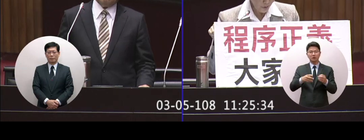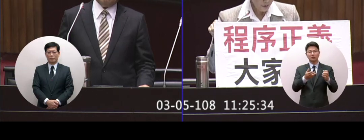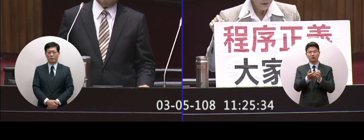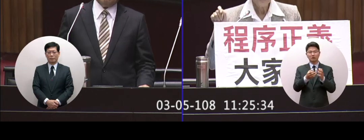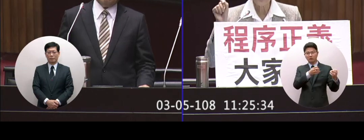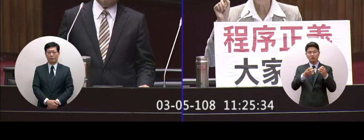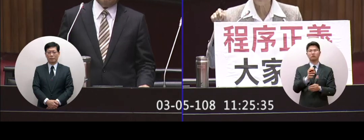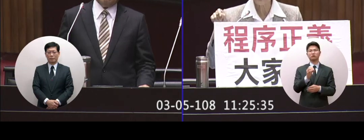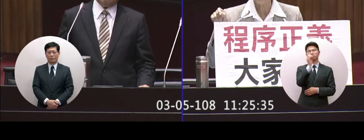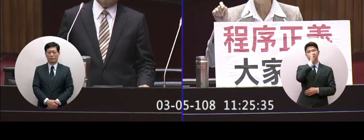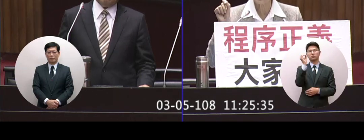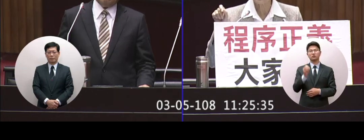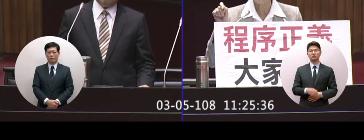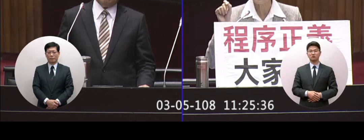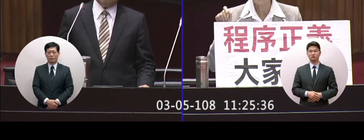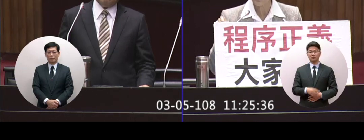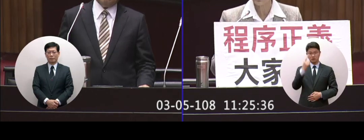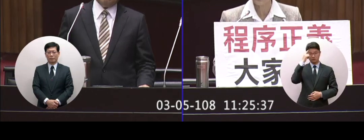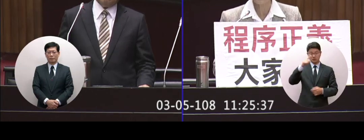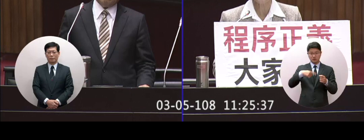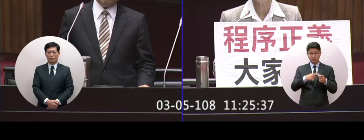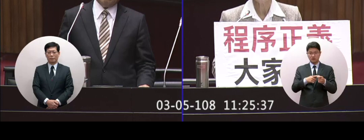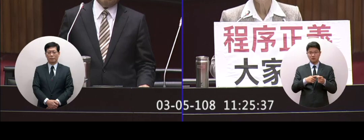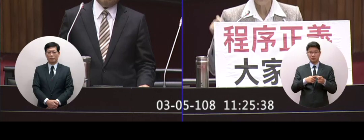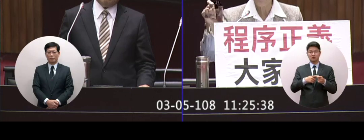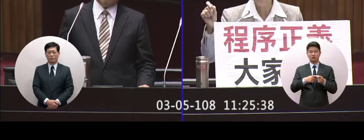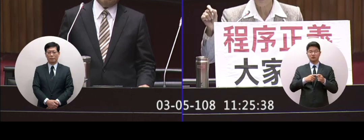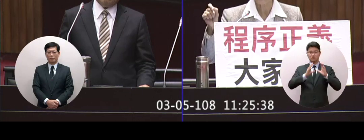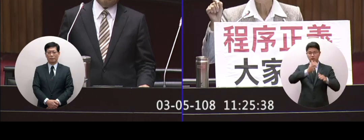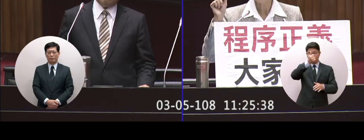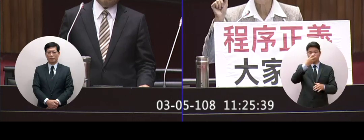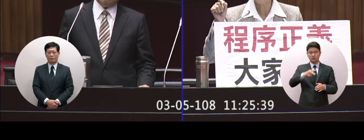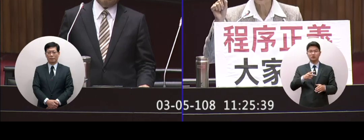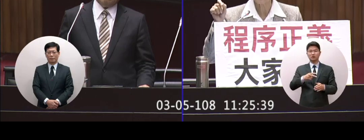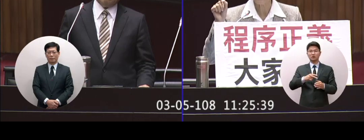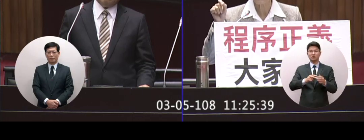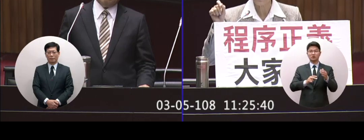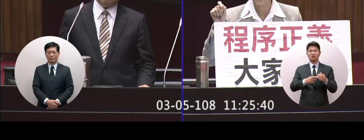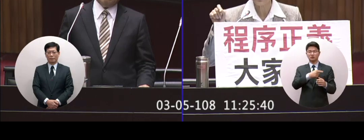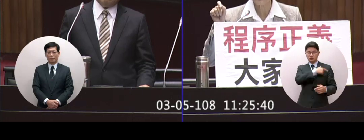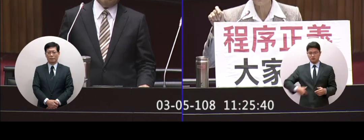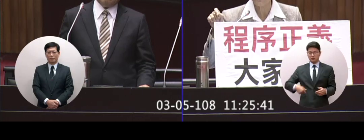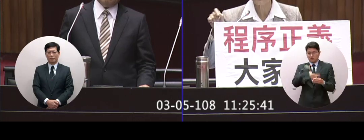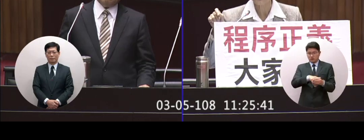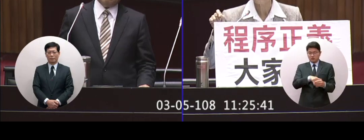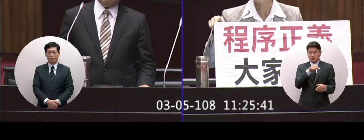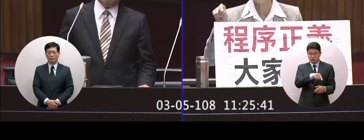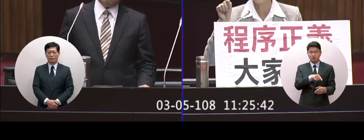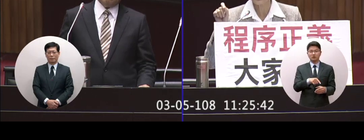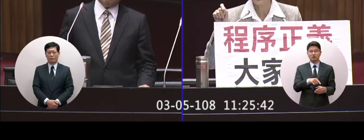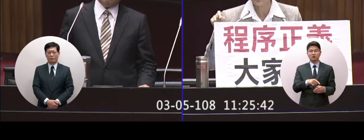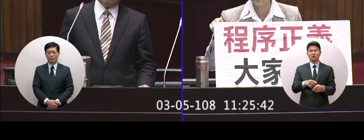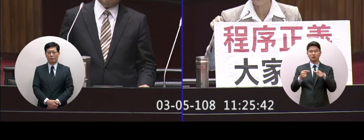至于在明年的总统跟大选当中，还要把公投绑大选这个部分